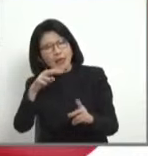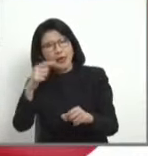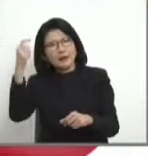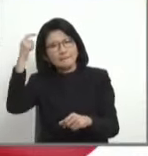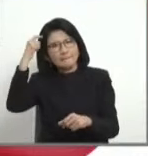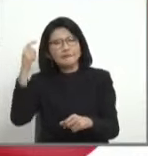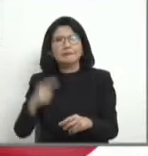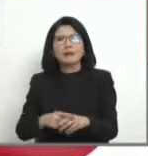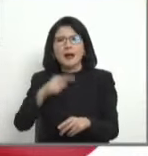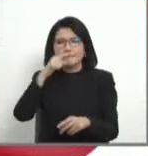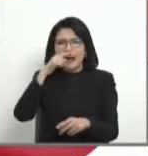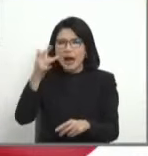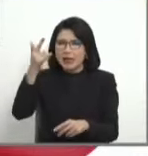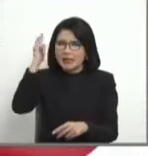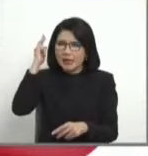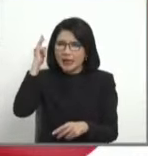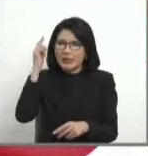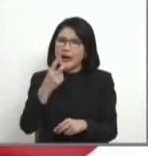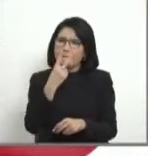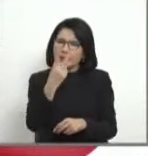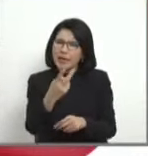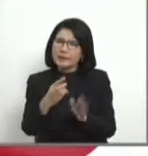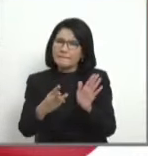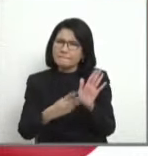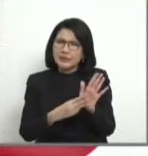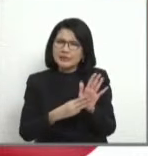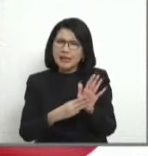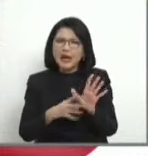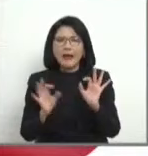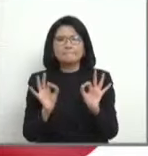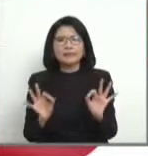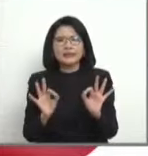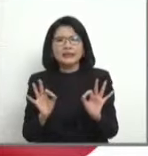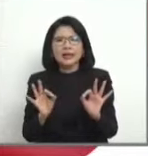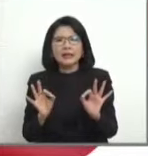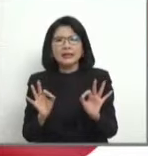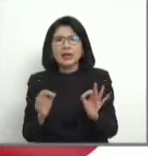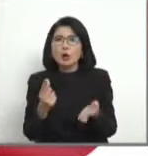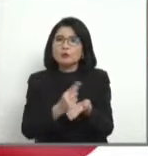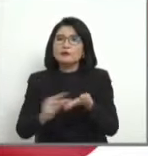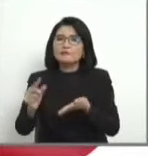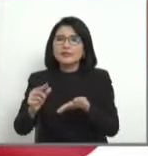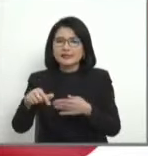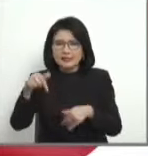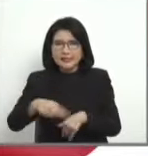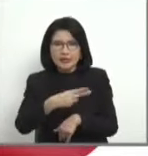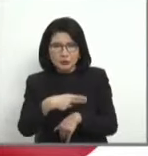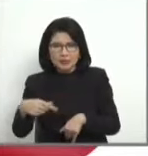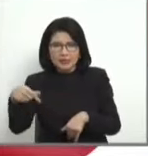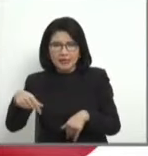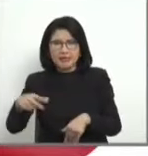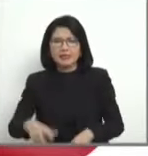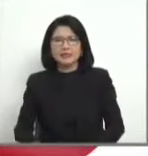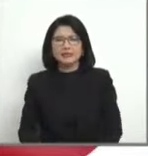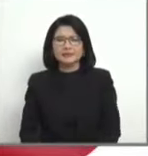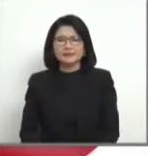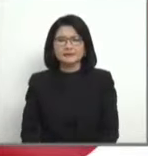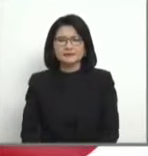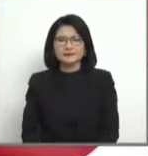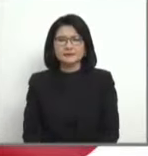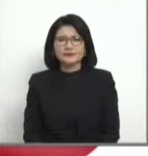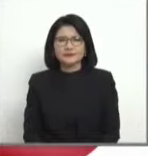Pak Ganjar melihat problem pendidikan tinggi di Indonesia ini? Silakan Pak Ganjar.